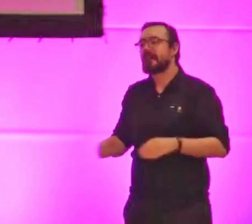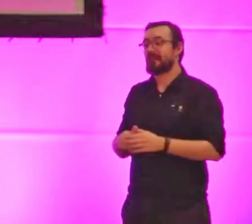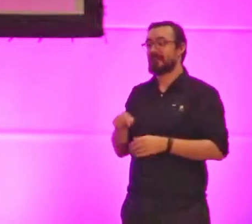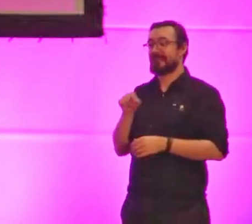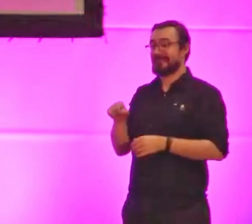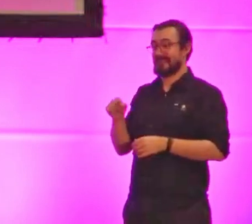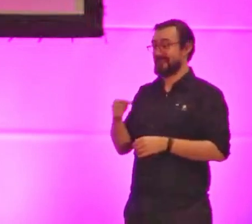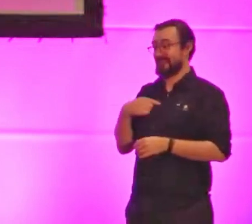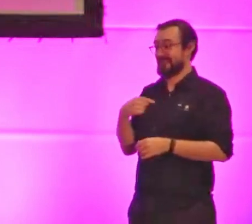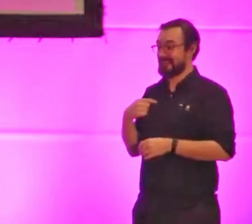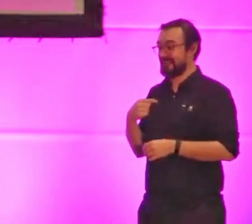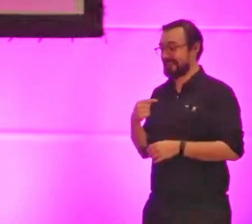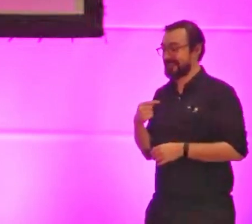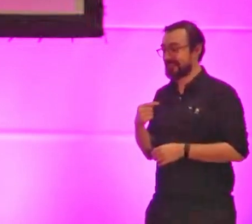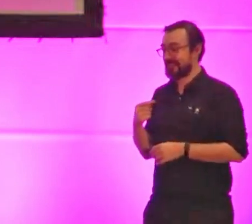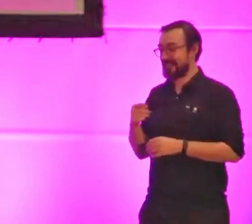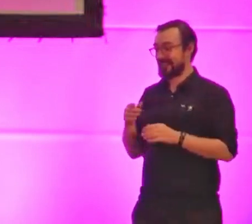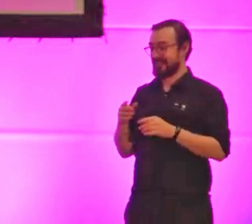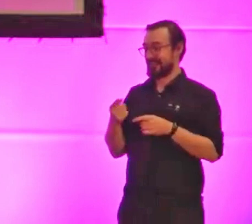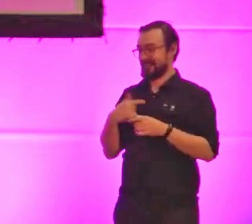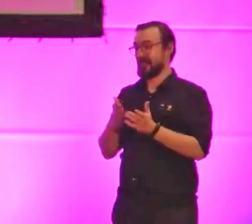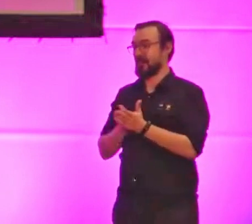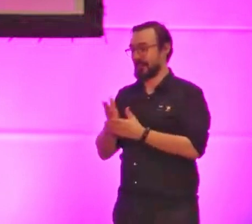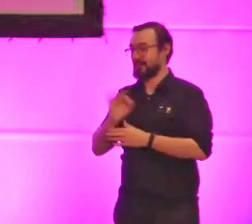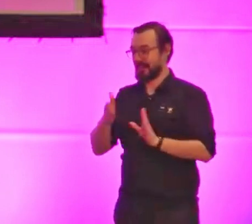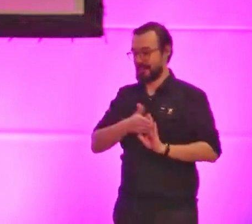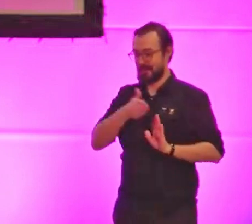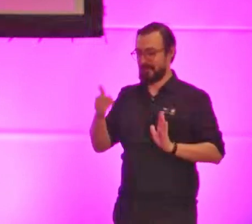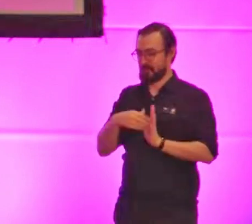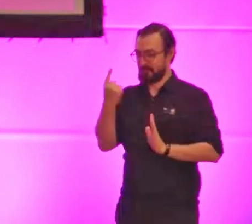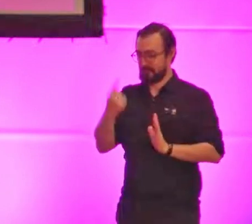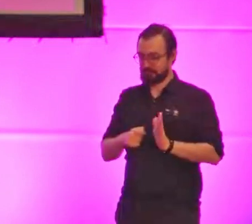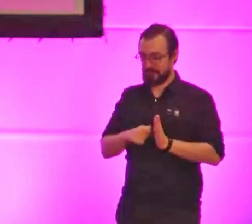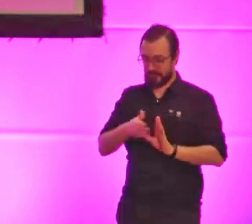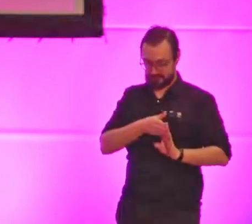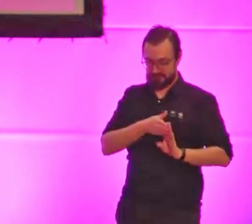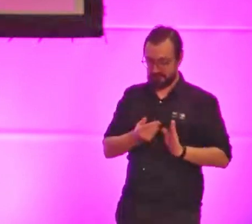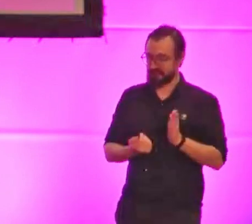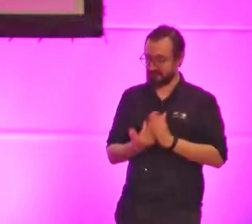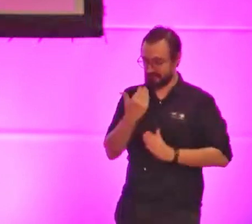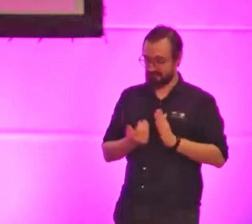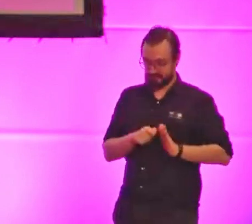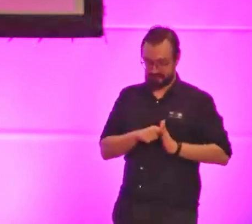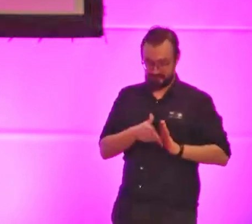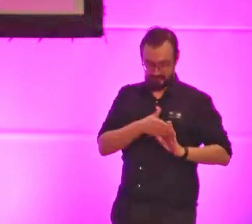Och detta kommer vi ju gå igenom hela perioden från de första rapporterna kommer om